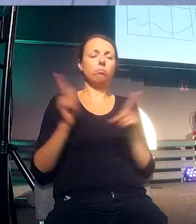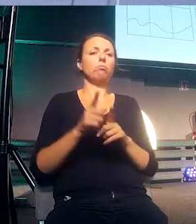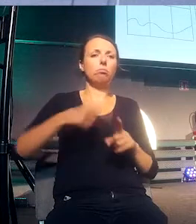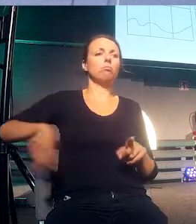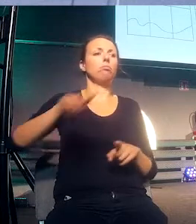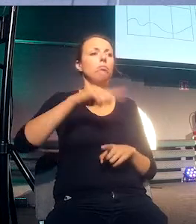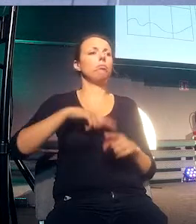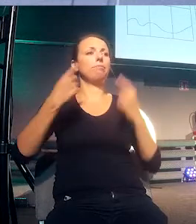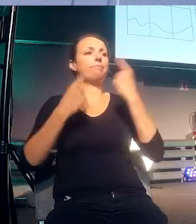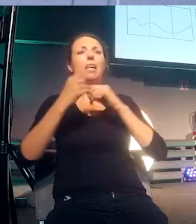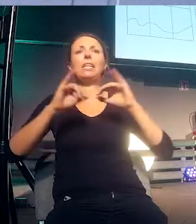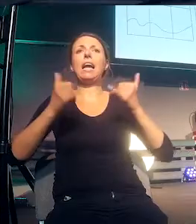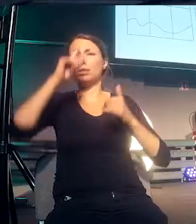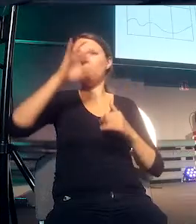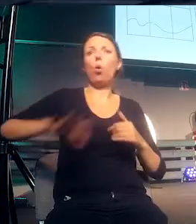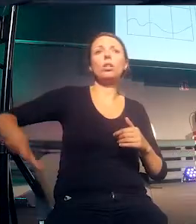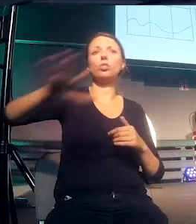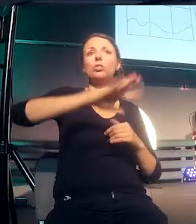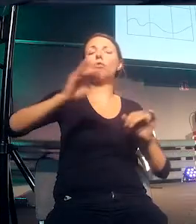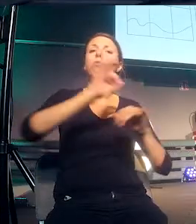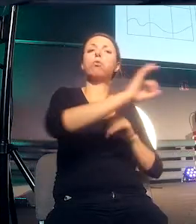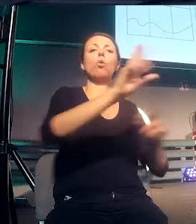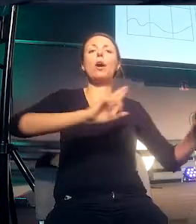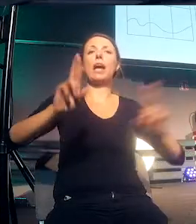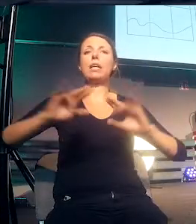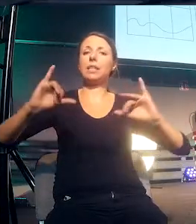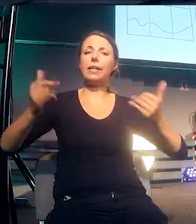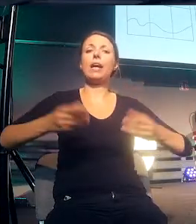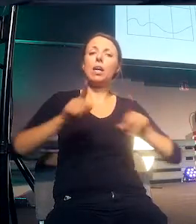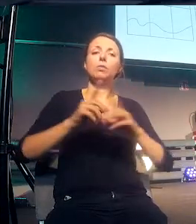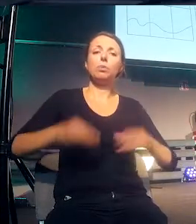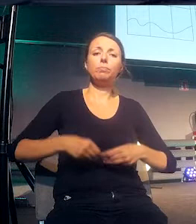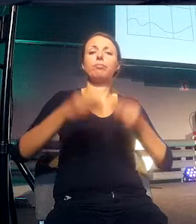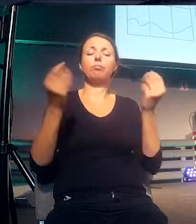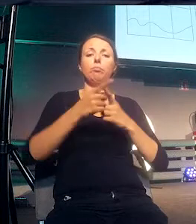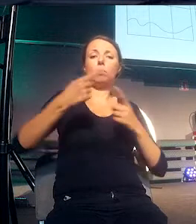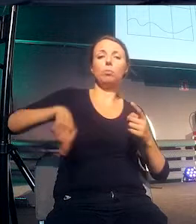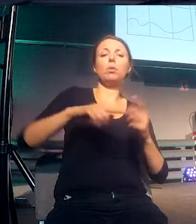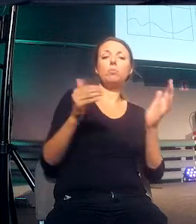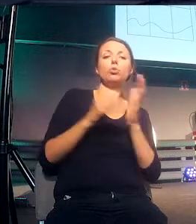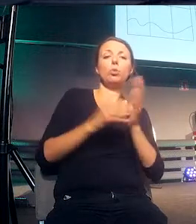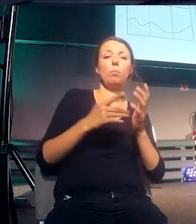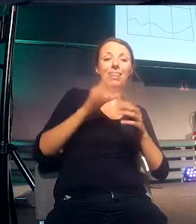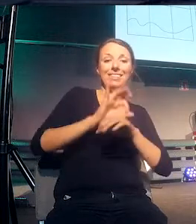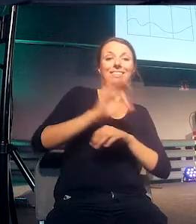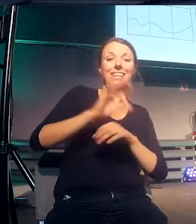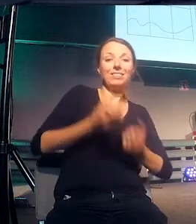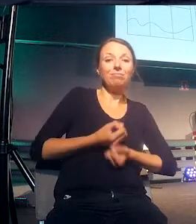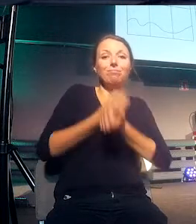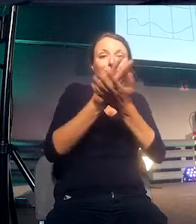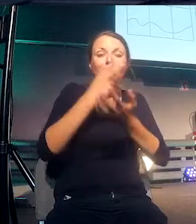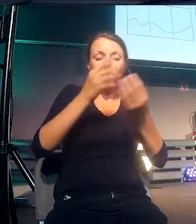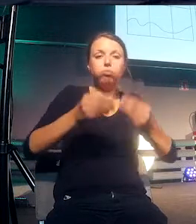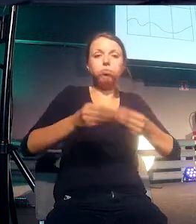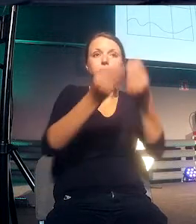bardzo ewoluuje społeczeństwo, na potrzeby którego dostarczamy na co dzień rozwiązania. Nie da się